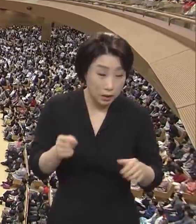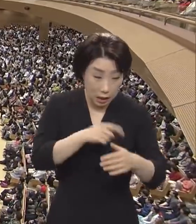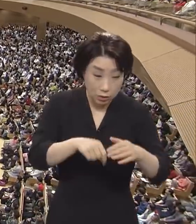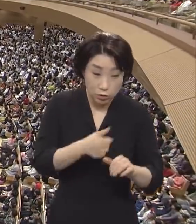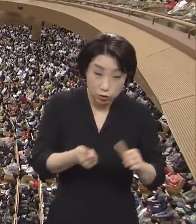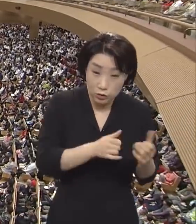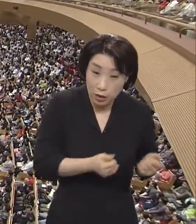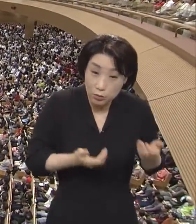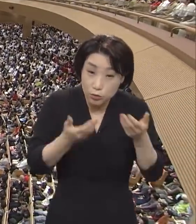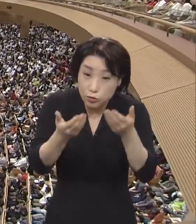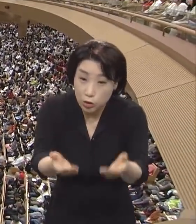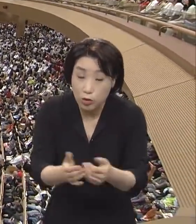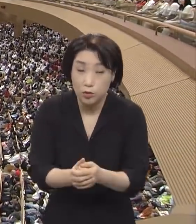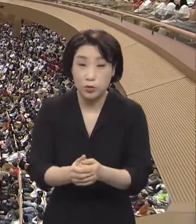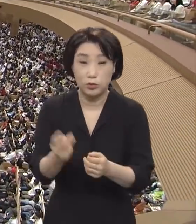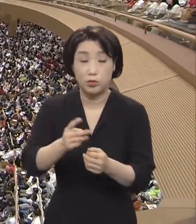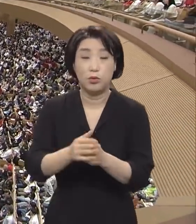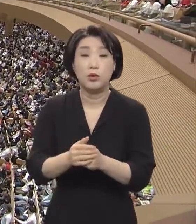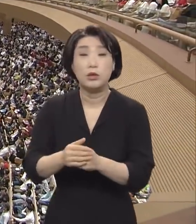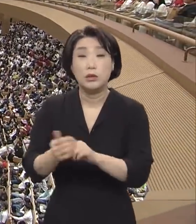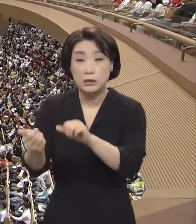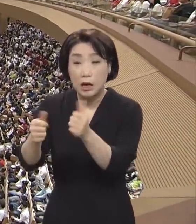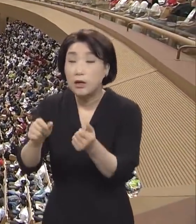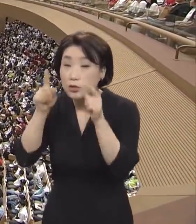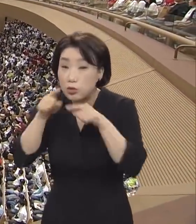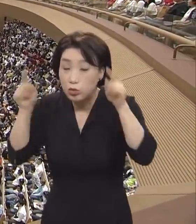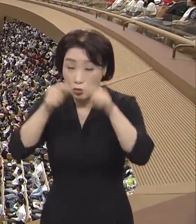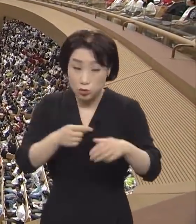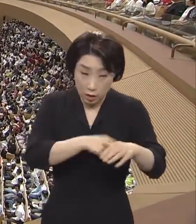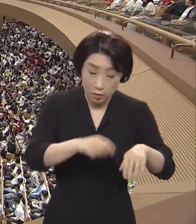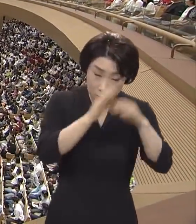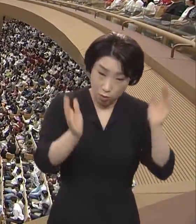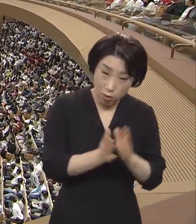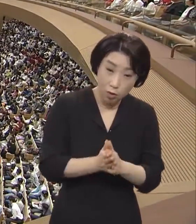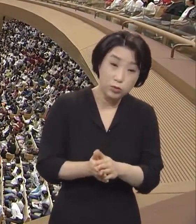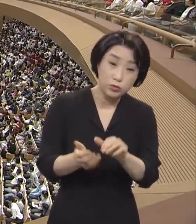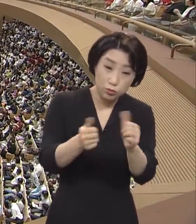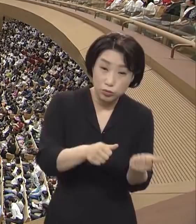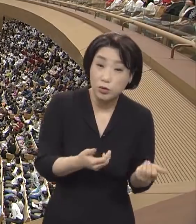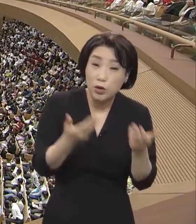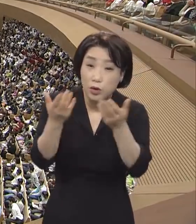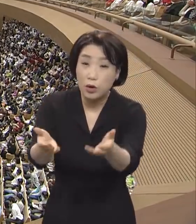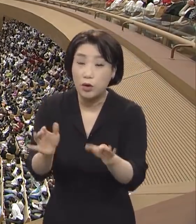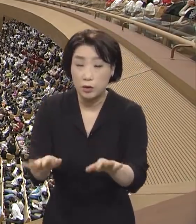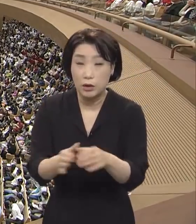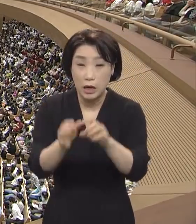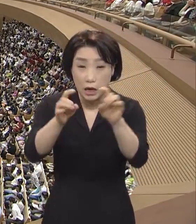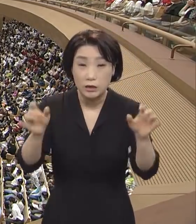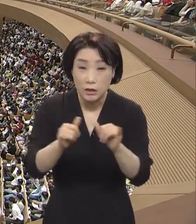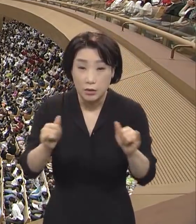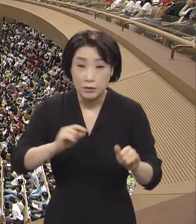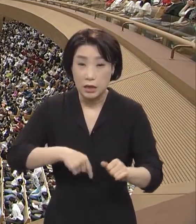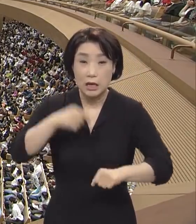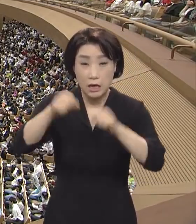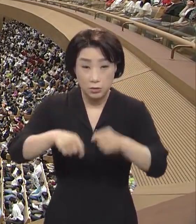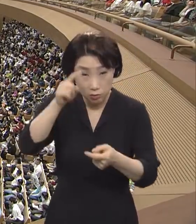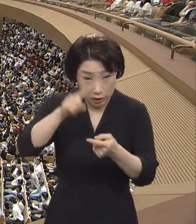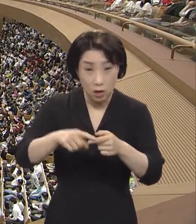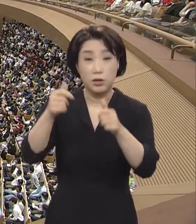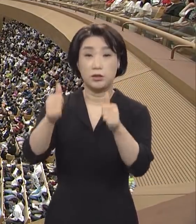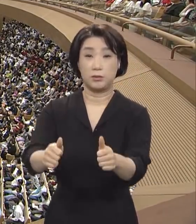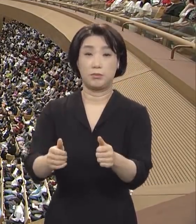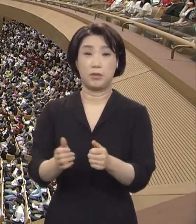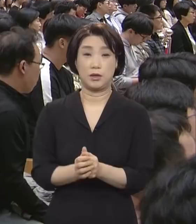가운데서 죽은 자들을 내어주고 또 사망과 음부도 그 가운데서 죽은 자들을 내어주메 각 사람이 자기의 행위대로